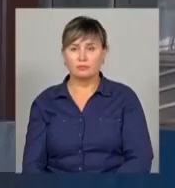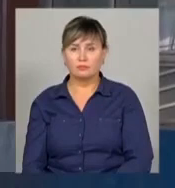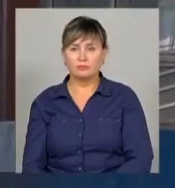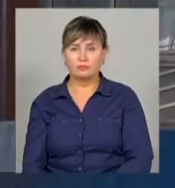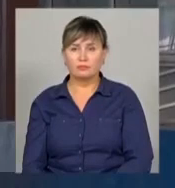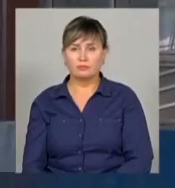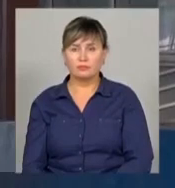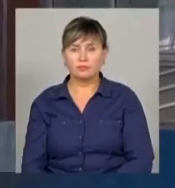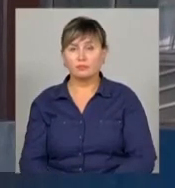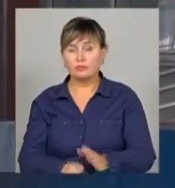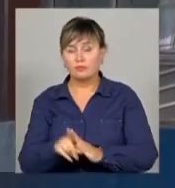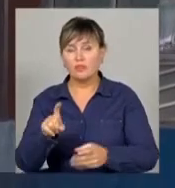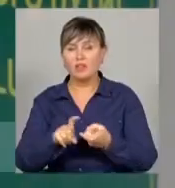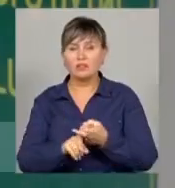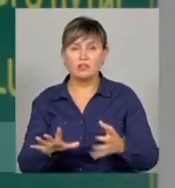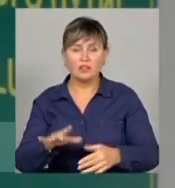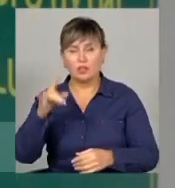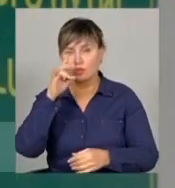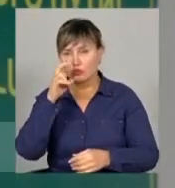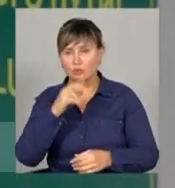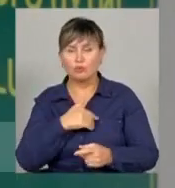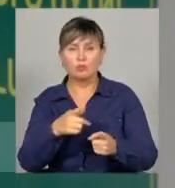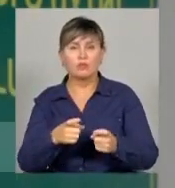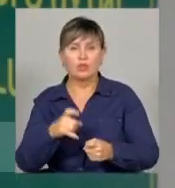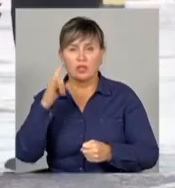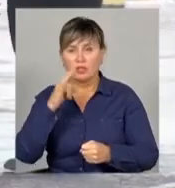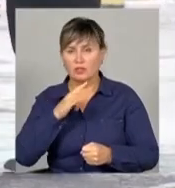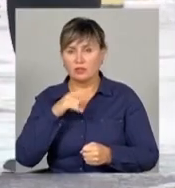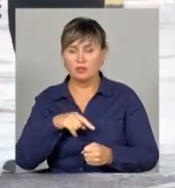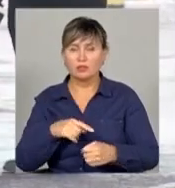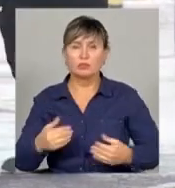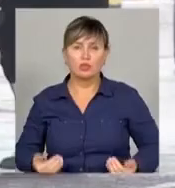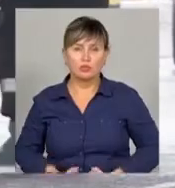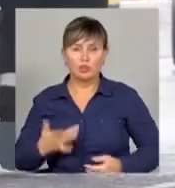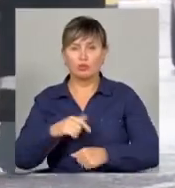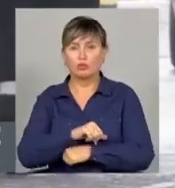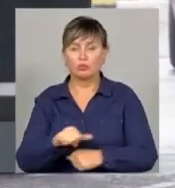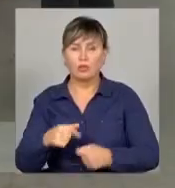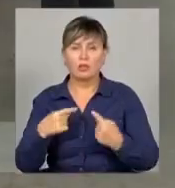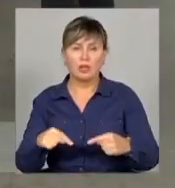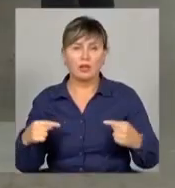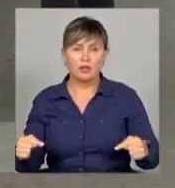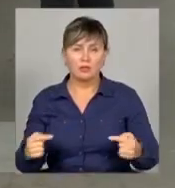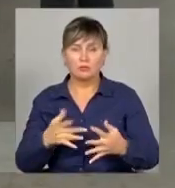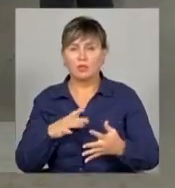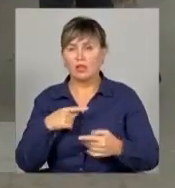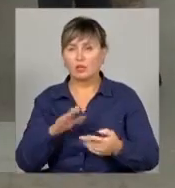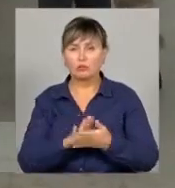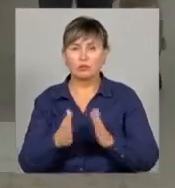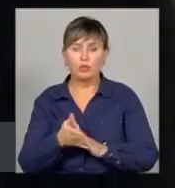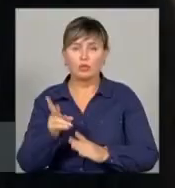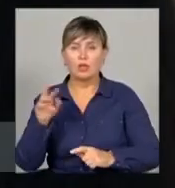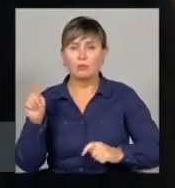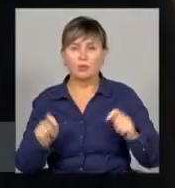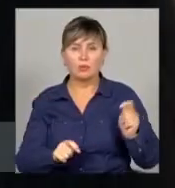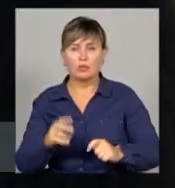Практически с начала независимости государство старается привлечь в Казахстан кандасов, проживающих за рубежом. На разных этапах были разные условия для